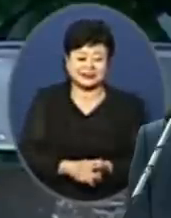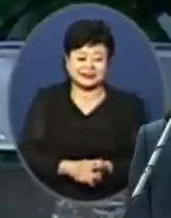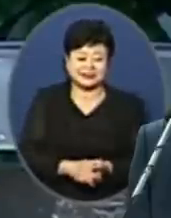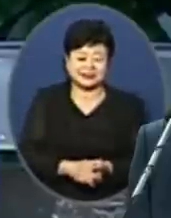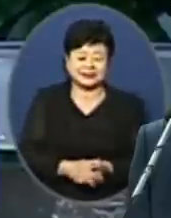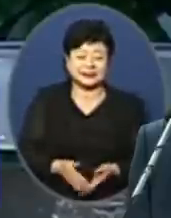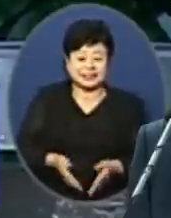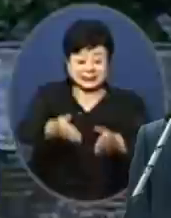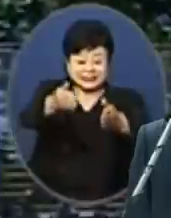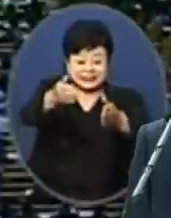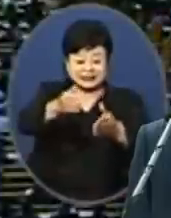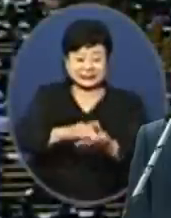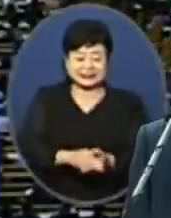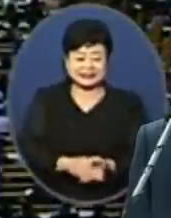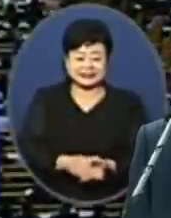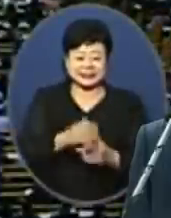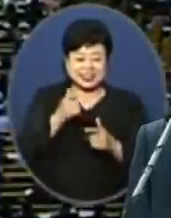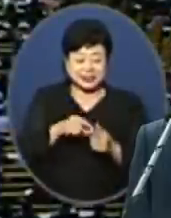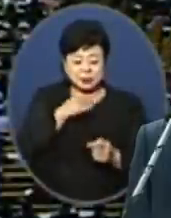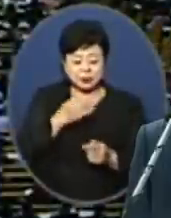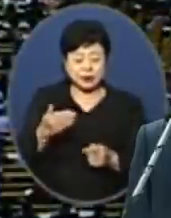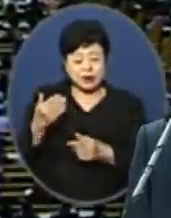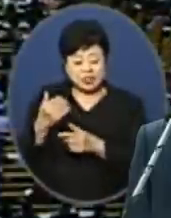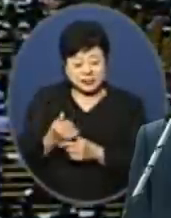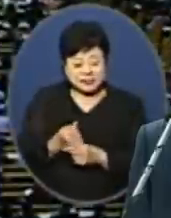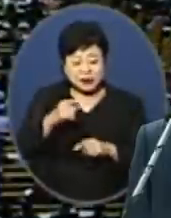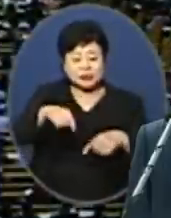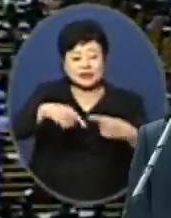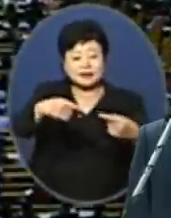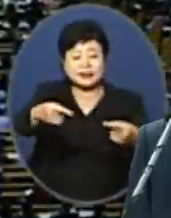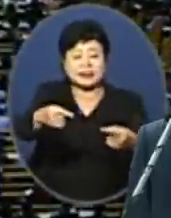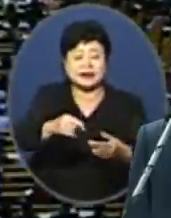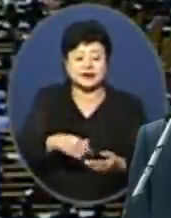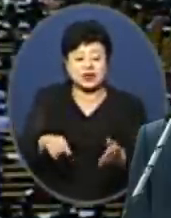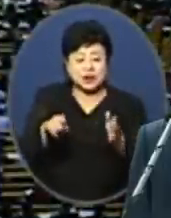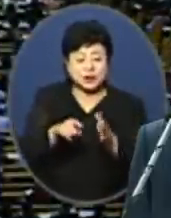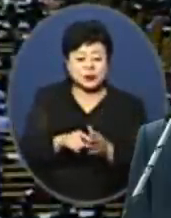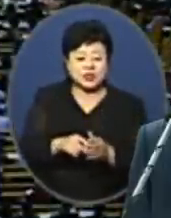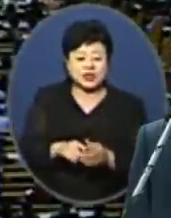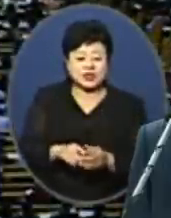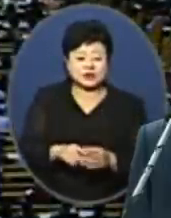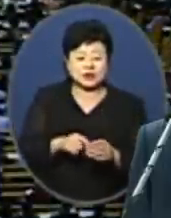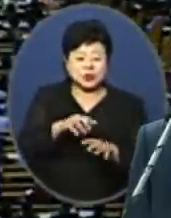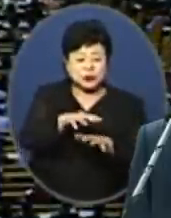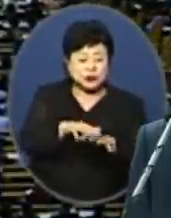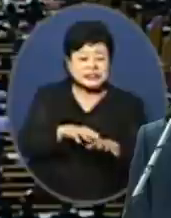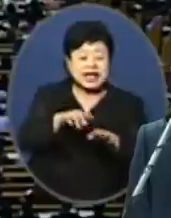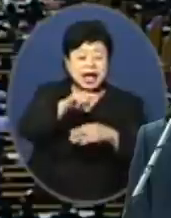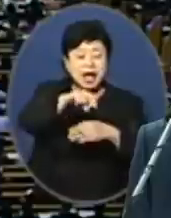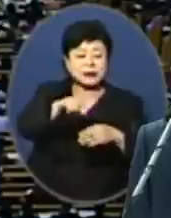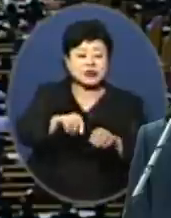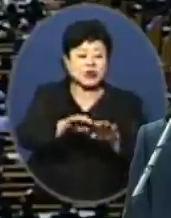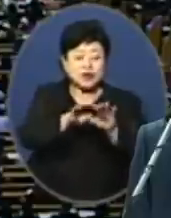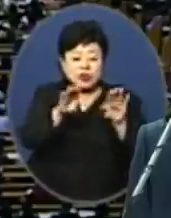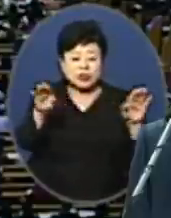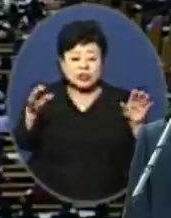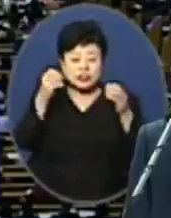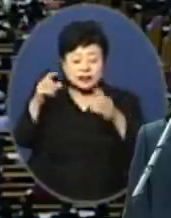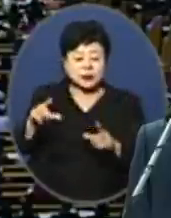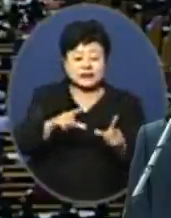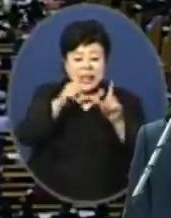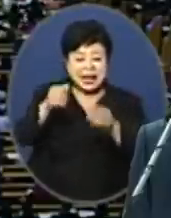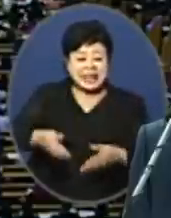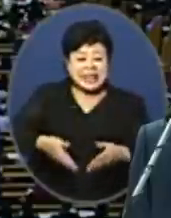그 길은 예수님이 보혈을 의지하고 들어가는 길은 우리를 위하여 휘장 가운데로 열어놓으신 새로운